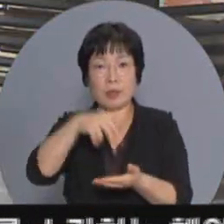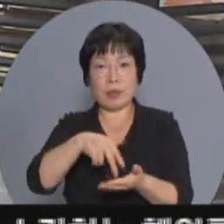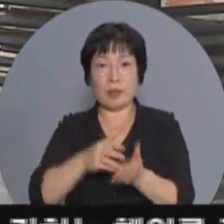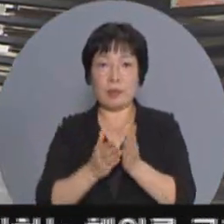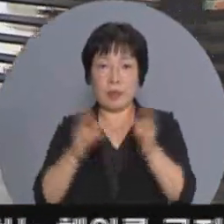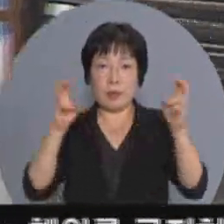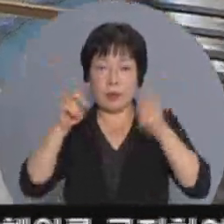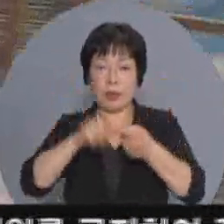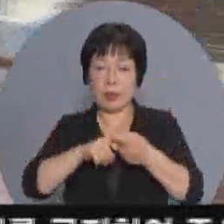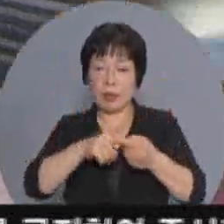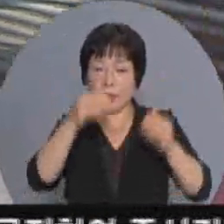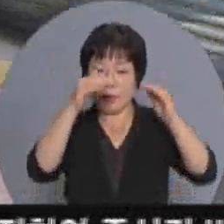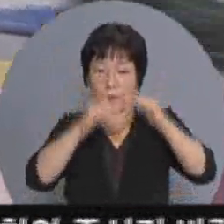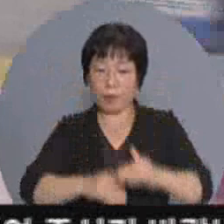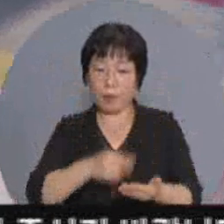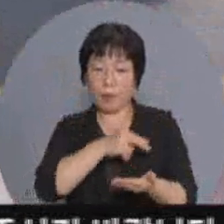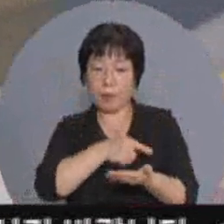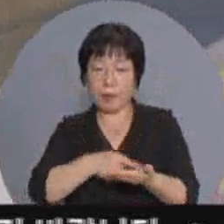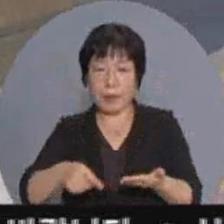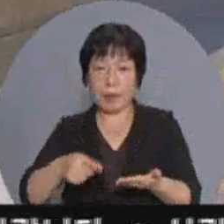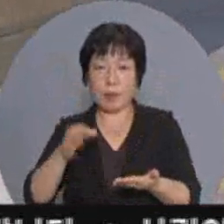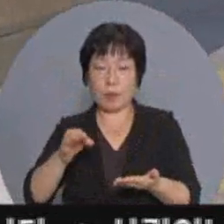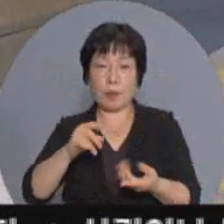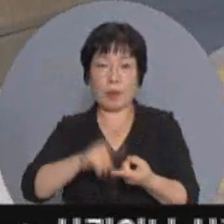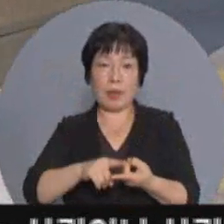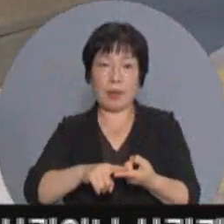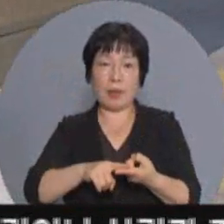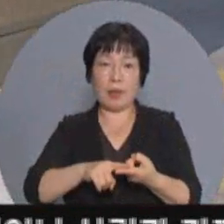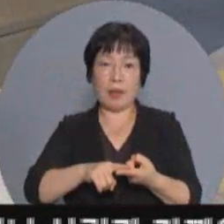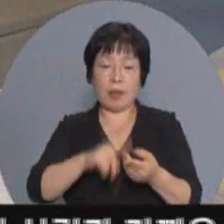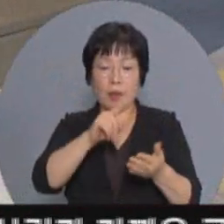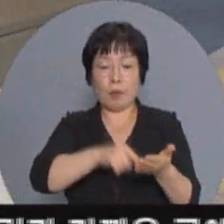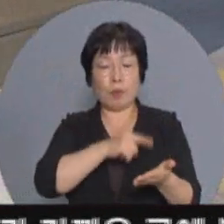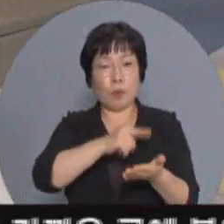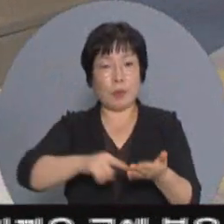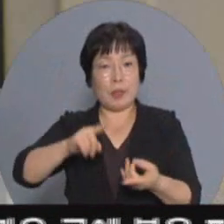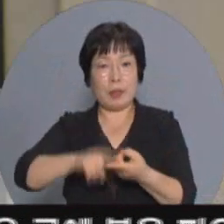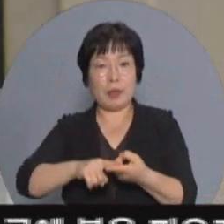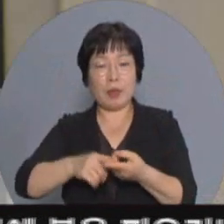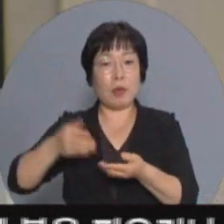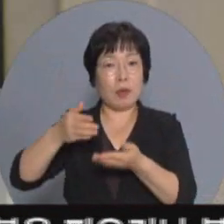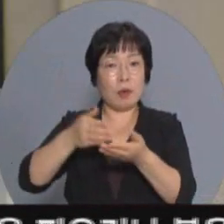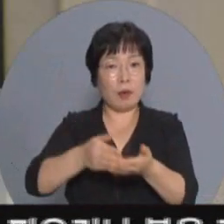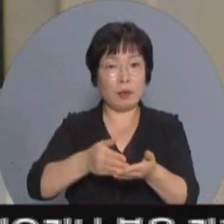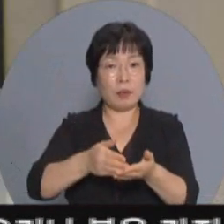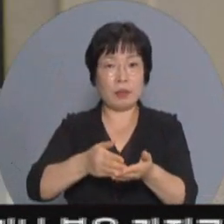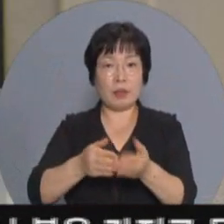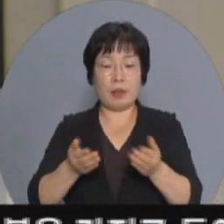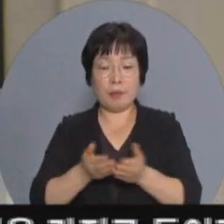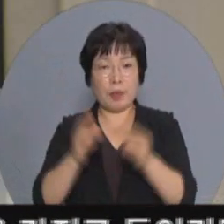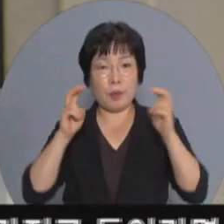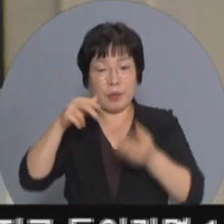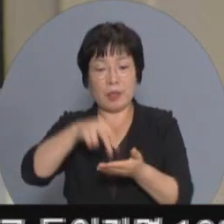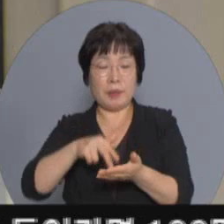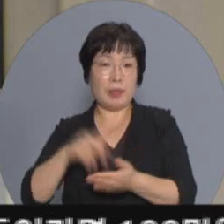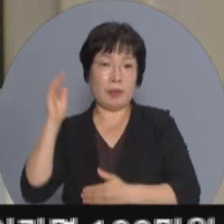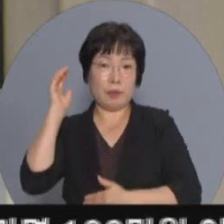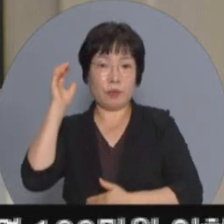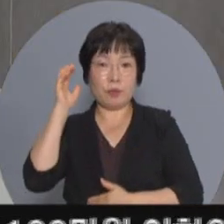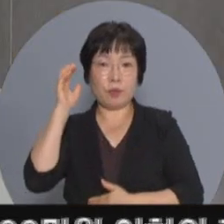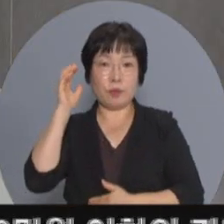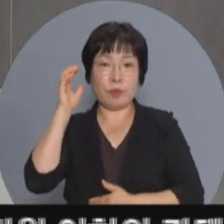선사 측에 여객선 정상 운항을 전제로 한 적자 일부를 보상해주는 안에 대해서도 재정 부담을 들어 난색을 표명하고